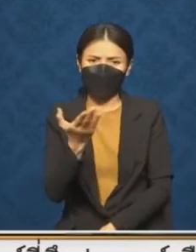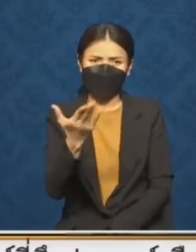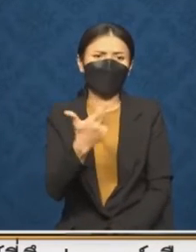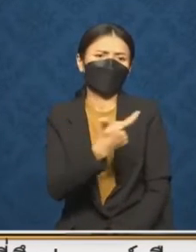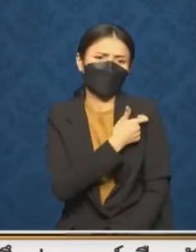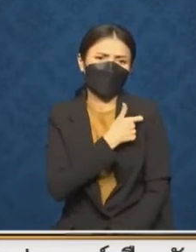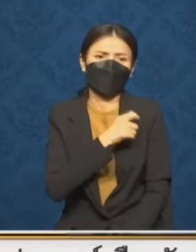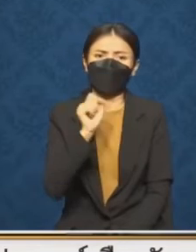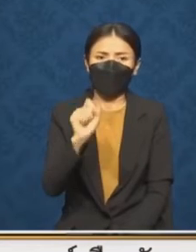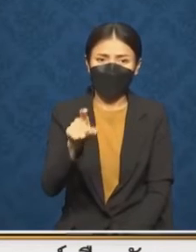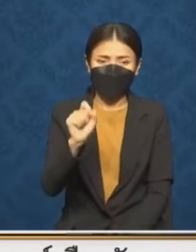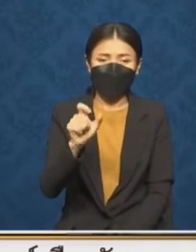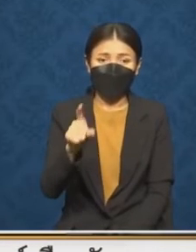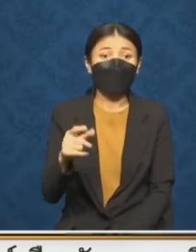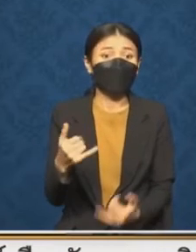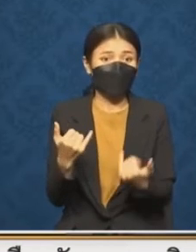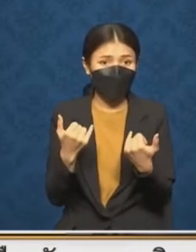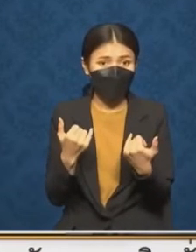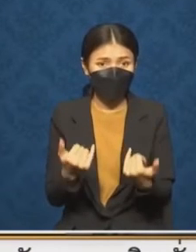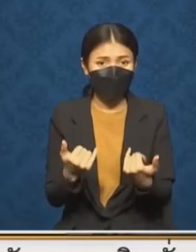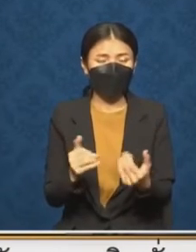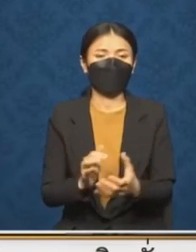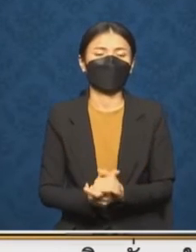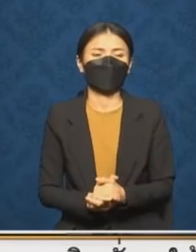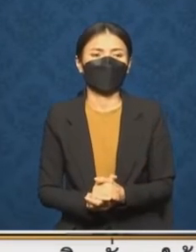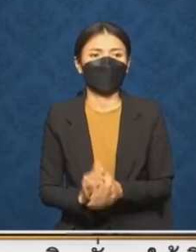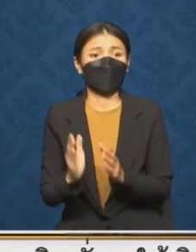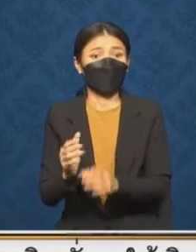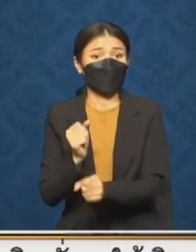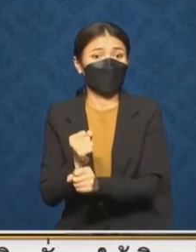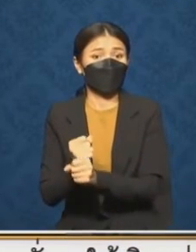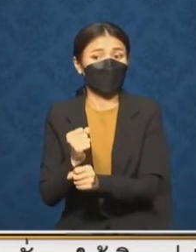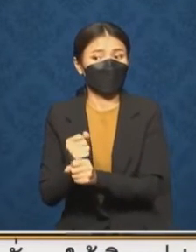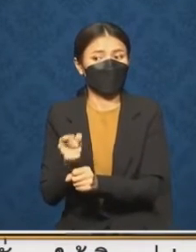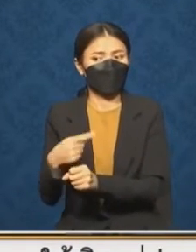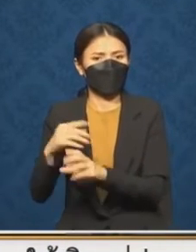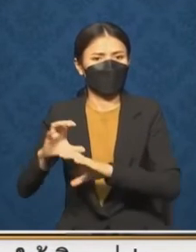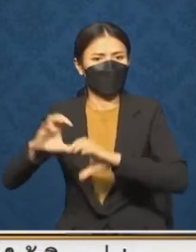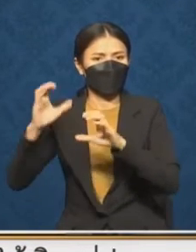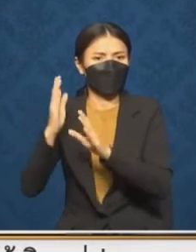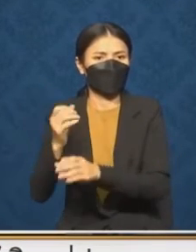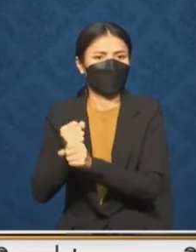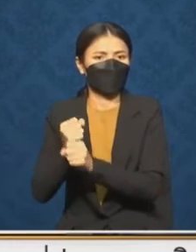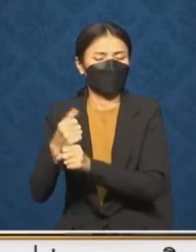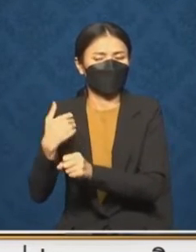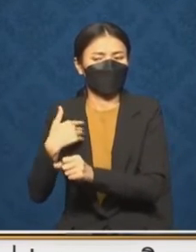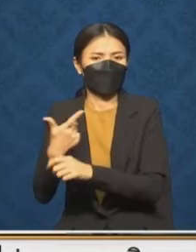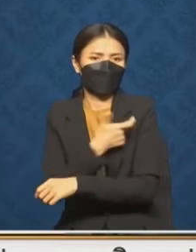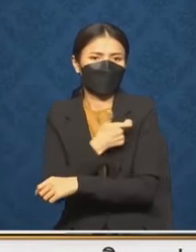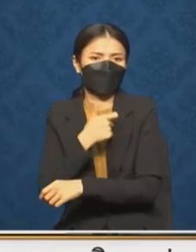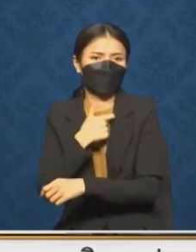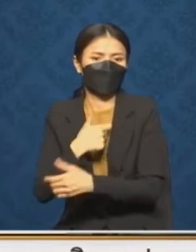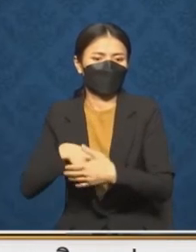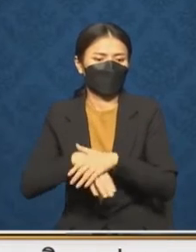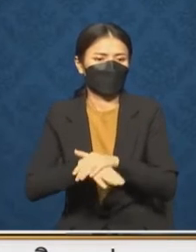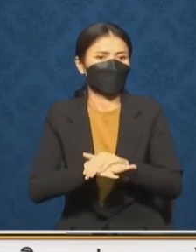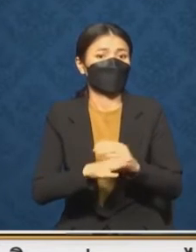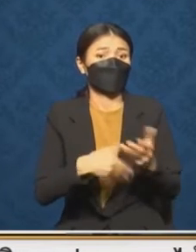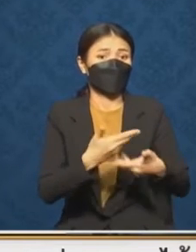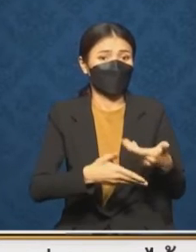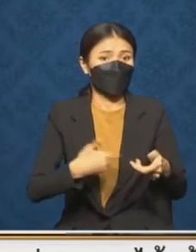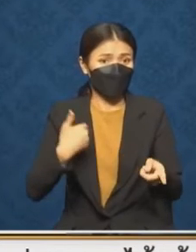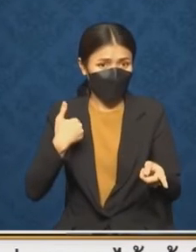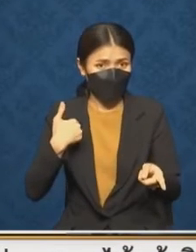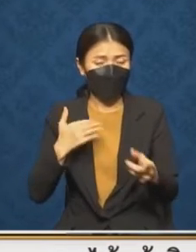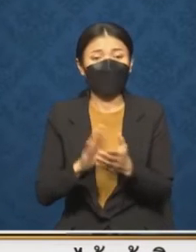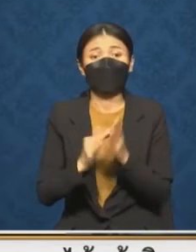ทุกคล Tokyoธรรรณคาเด็คนพบวามีสมุนภัย